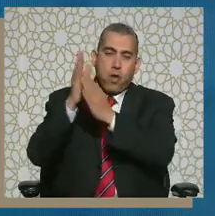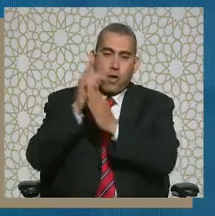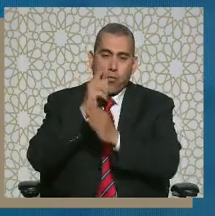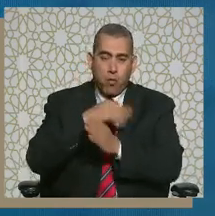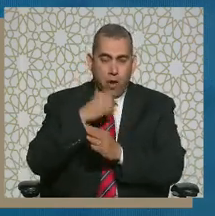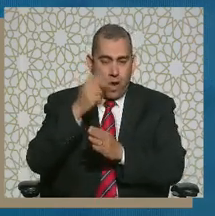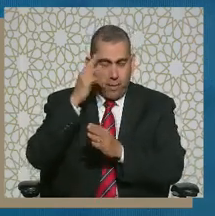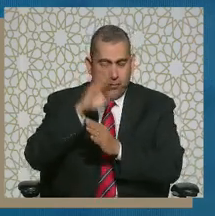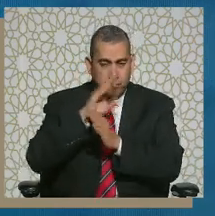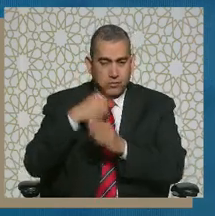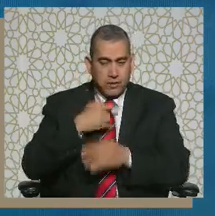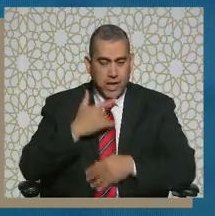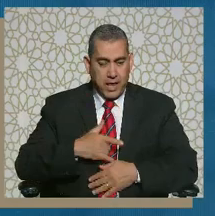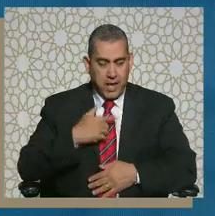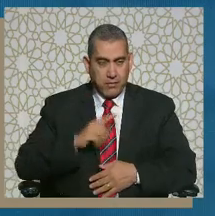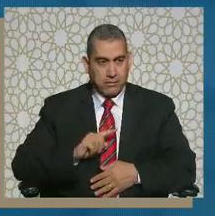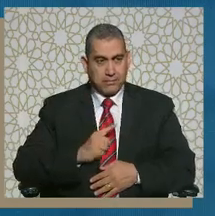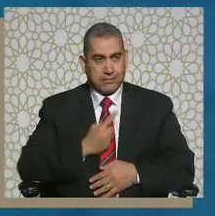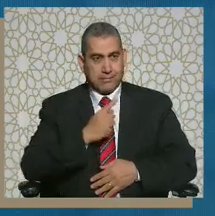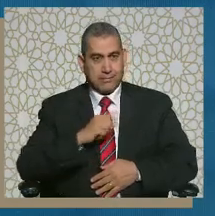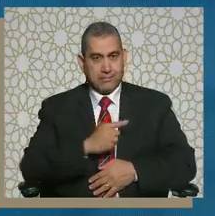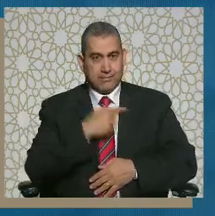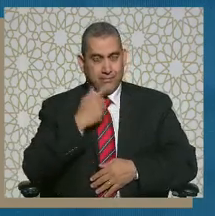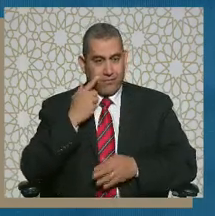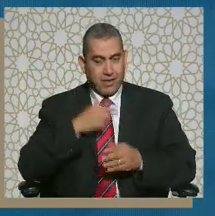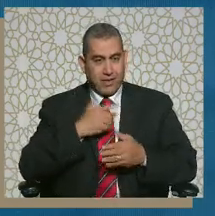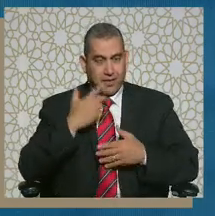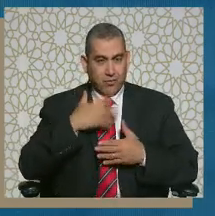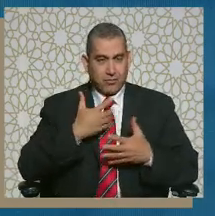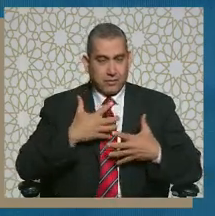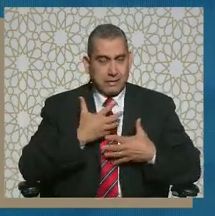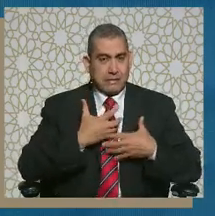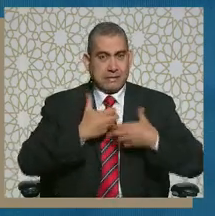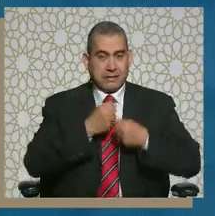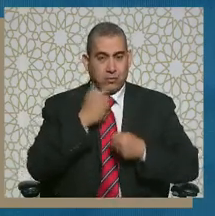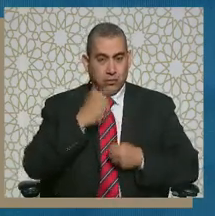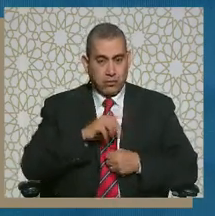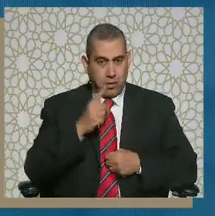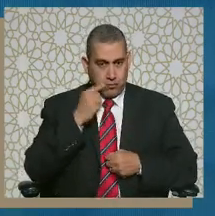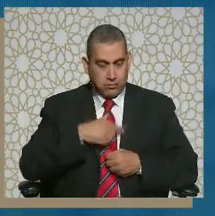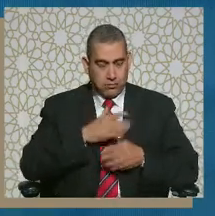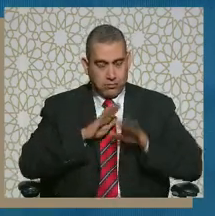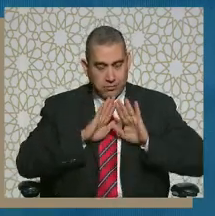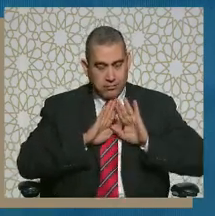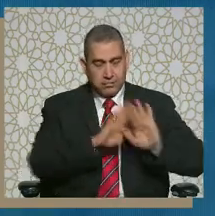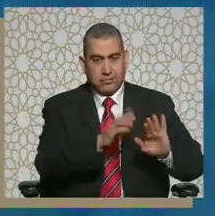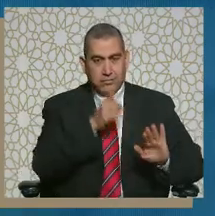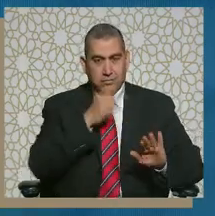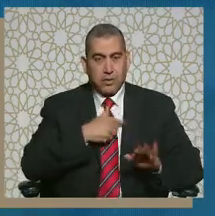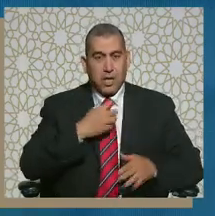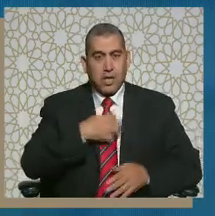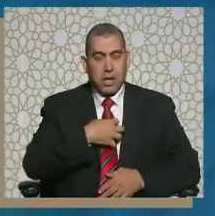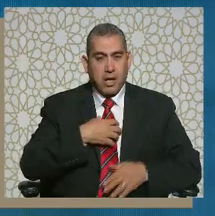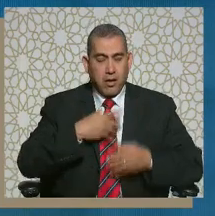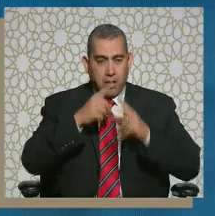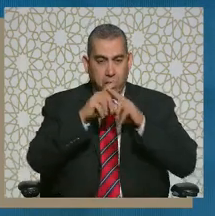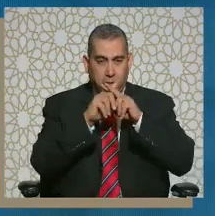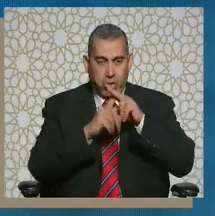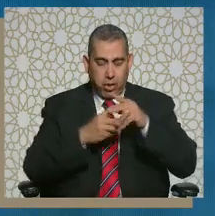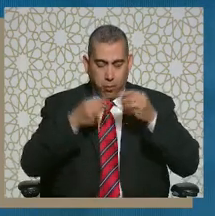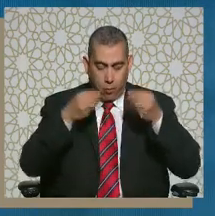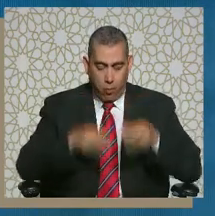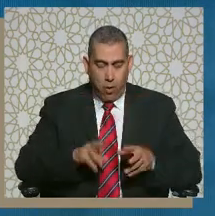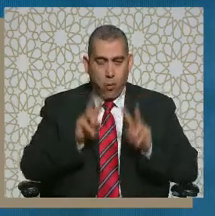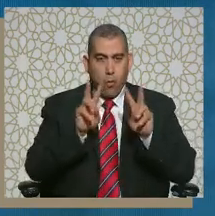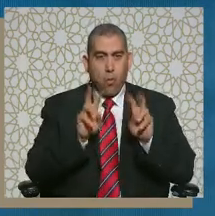الاماره بالسوء تسوقك ولا تسيطر عليك ولغايه ما توصلك الى الاحباط وتوقفك